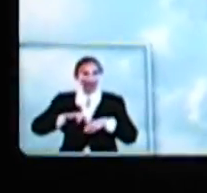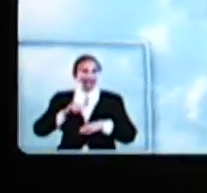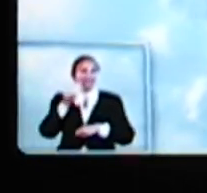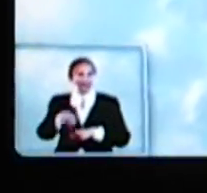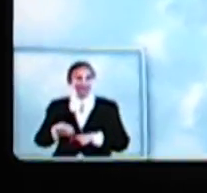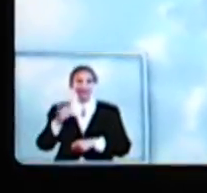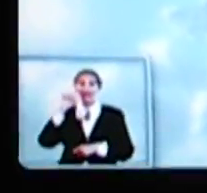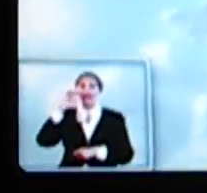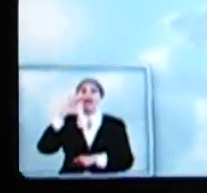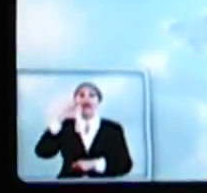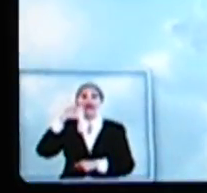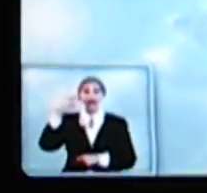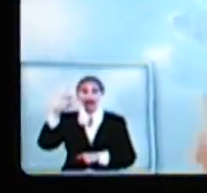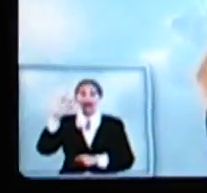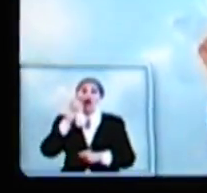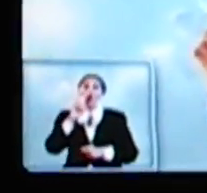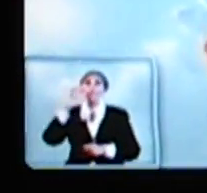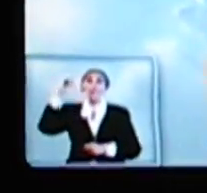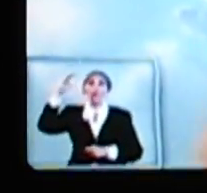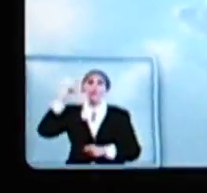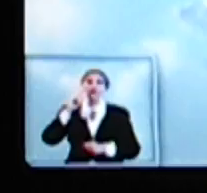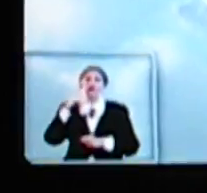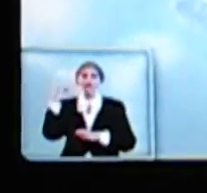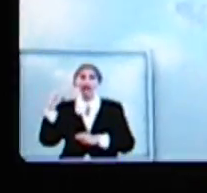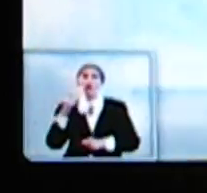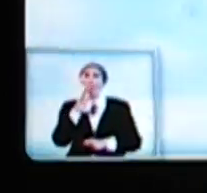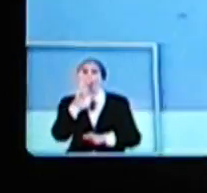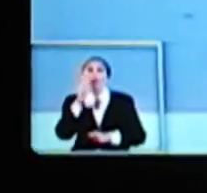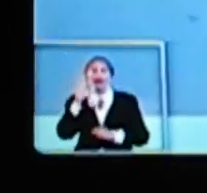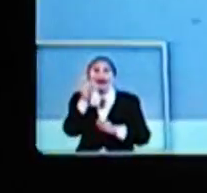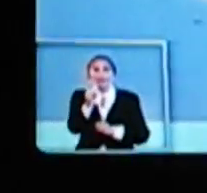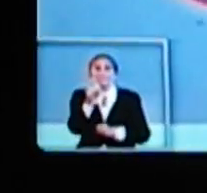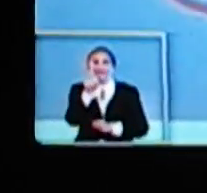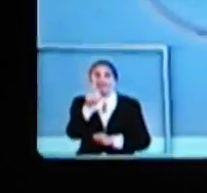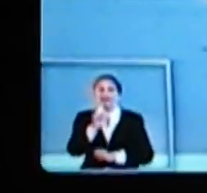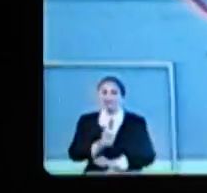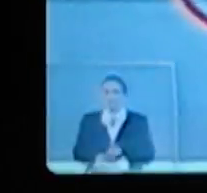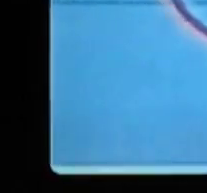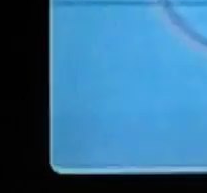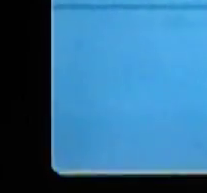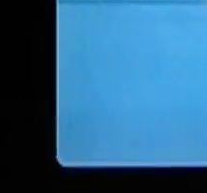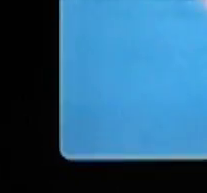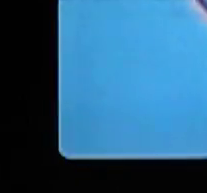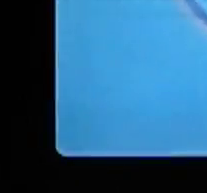كما أن جميع دورات المياه مجهزة بأجهزة لكشف الدخان.